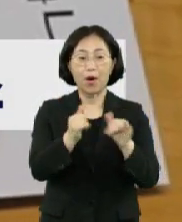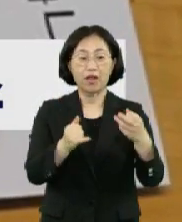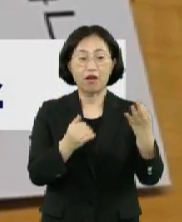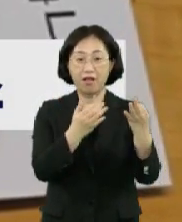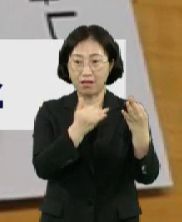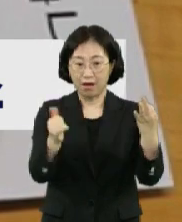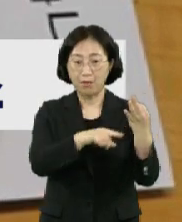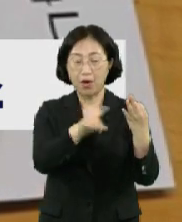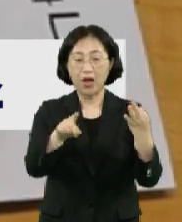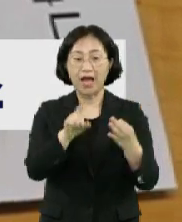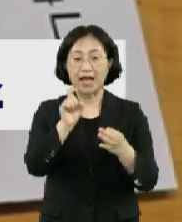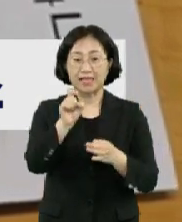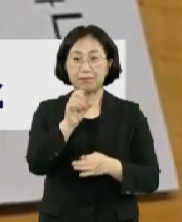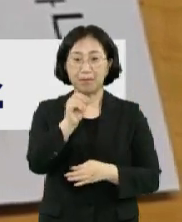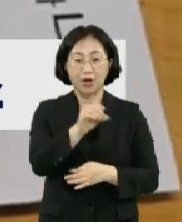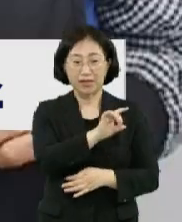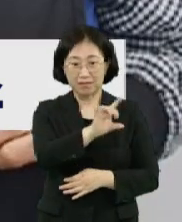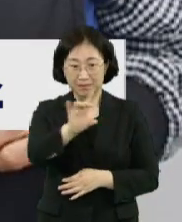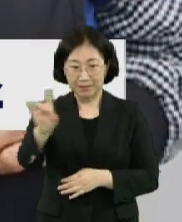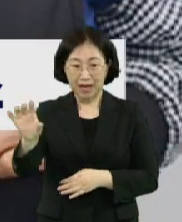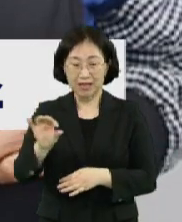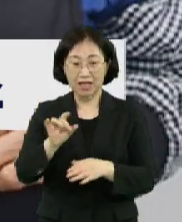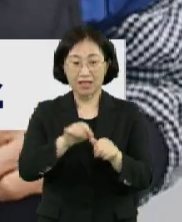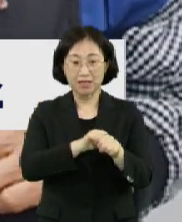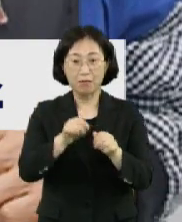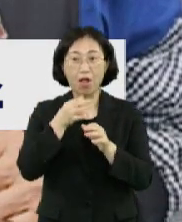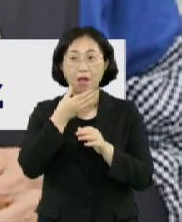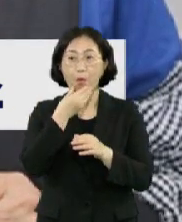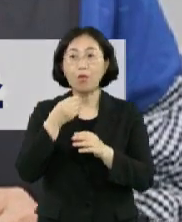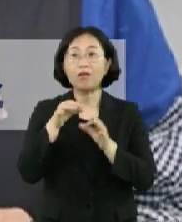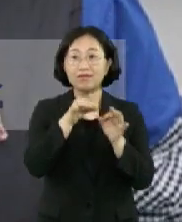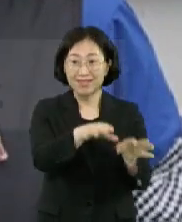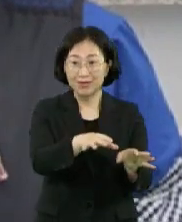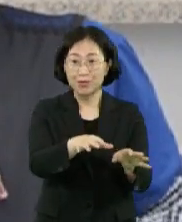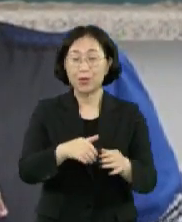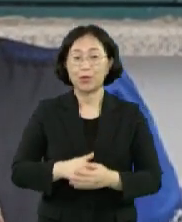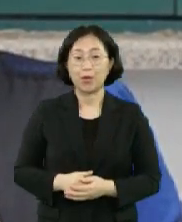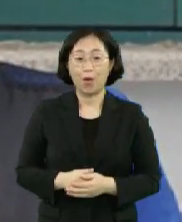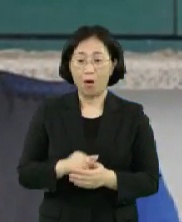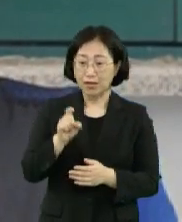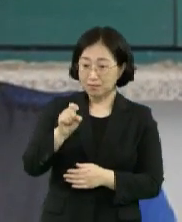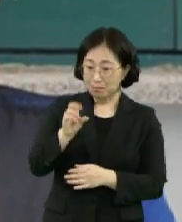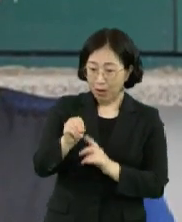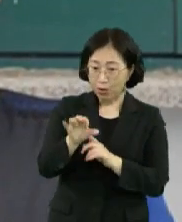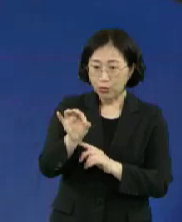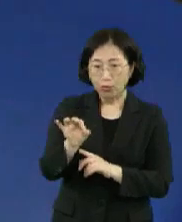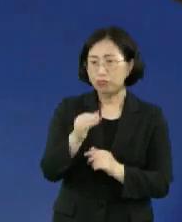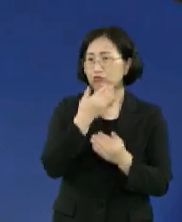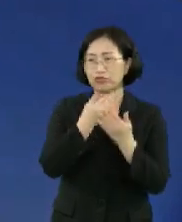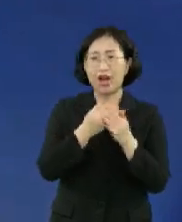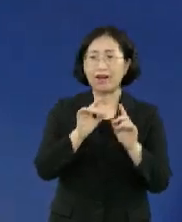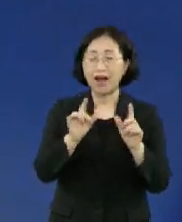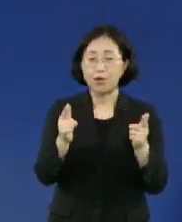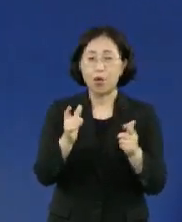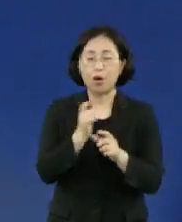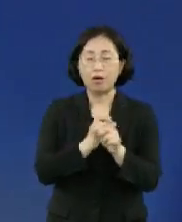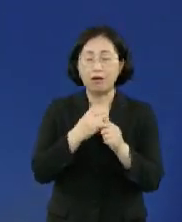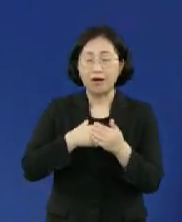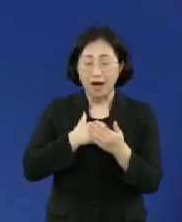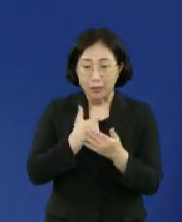14명에게 10만 원씩 특별 보너스를 전달한 겁니다. 10만 원이라는 액수보다 그를 더 감동시킨